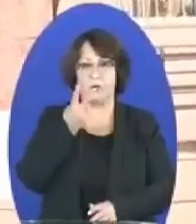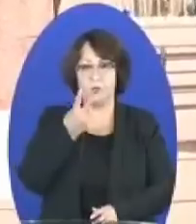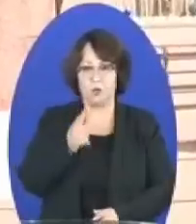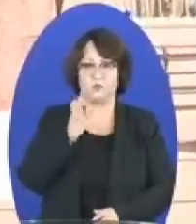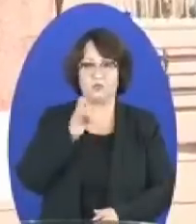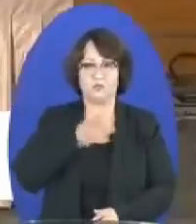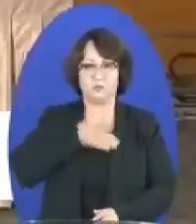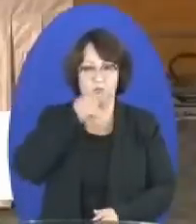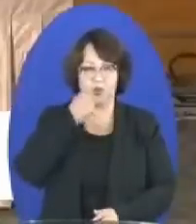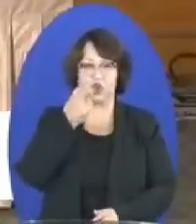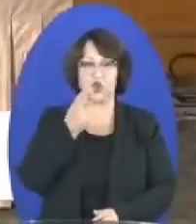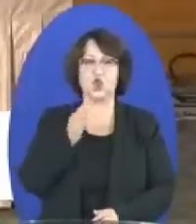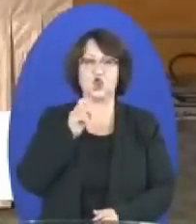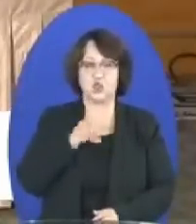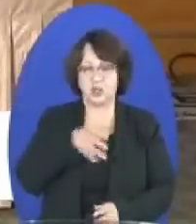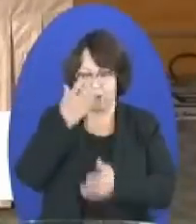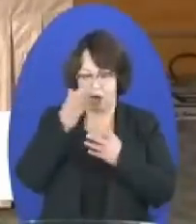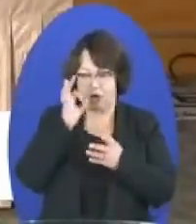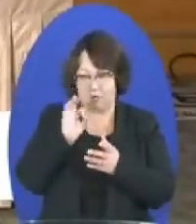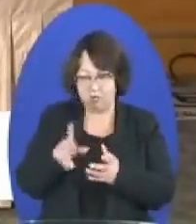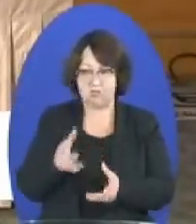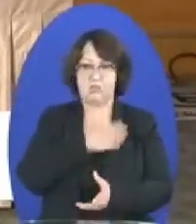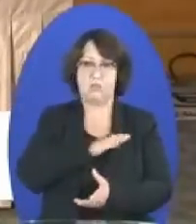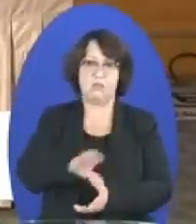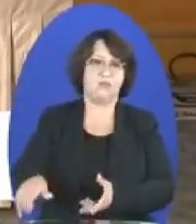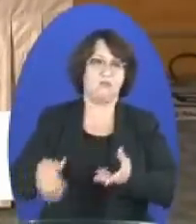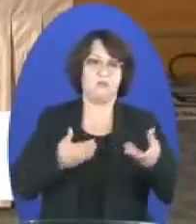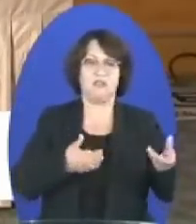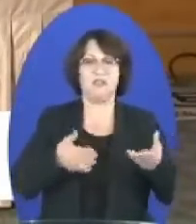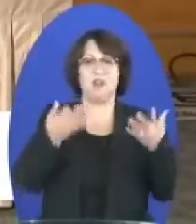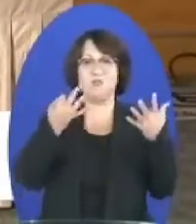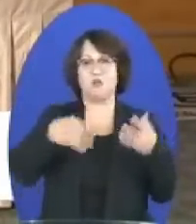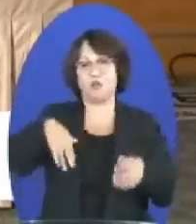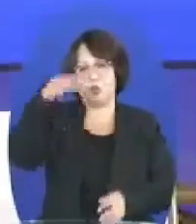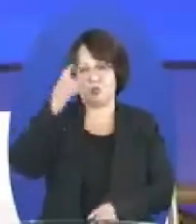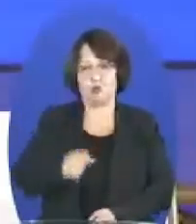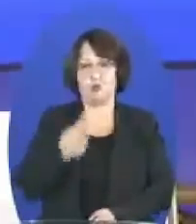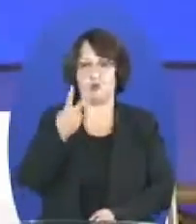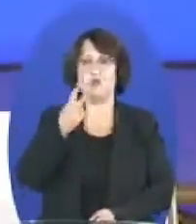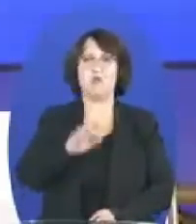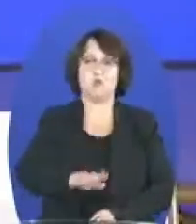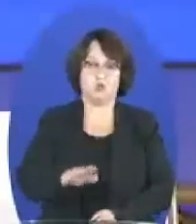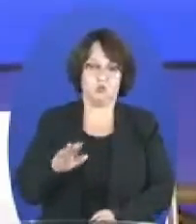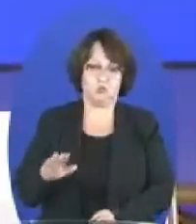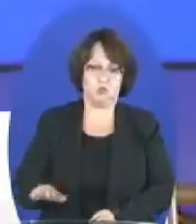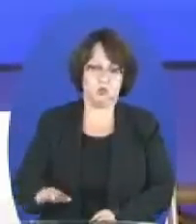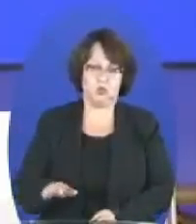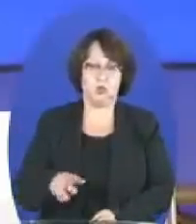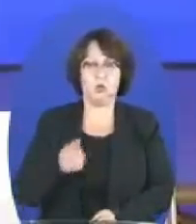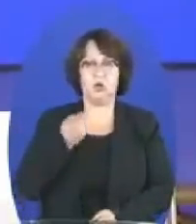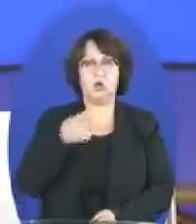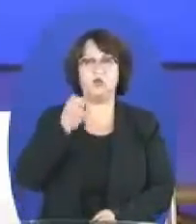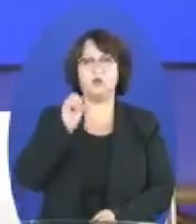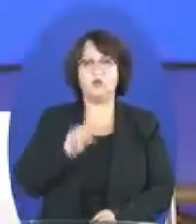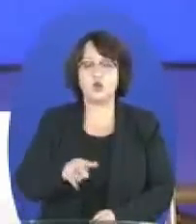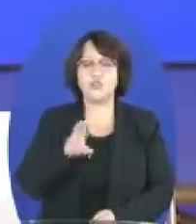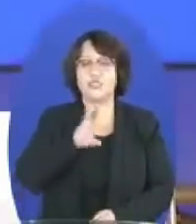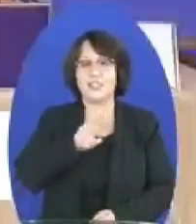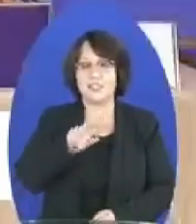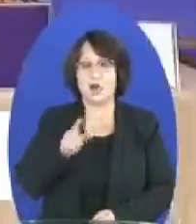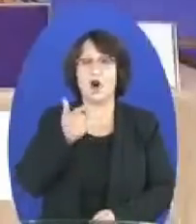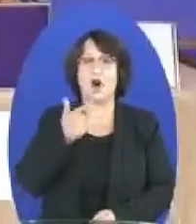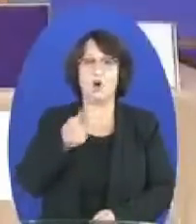байгууллагад хүлээлгэн өгчээ. Амнасаа алдсан иргэдийн 8 нь том хүн, 2 нь хүүхэд байгаамаа. Эдгээрээс Хөвсгөл, Сэлэнг, Говьалтай, Төв